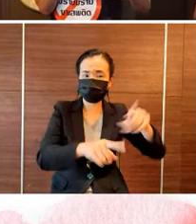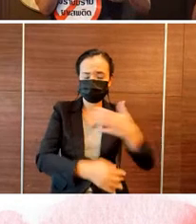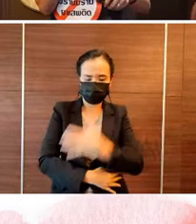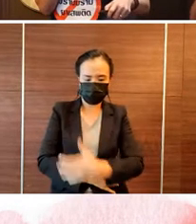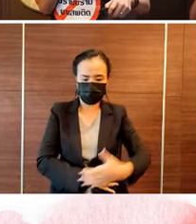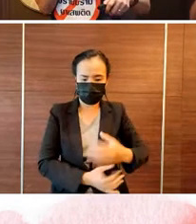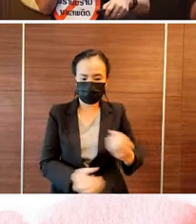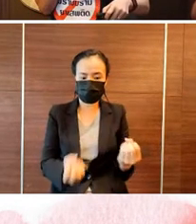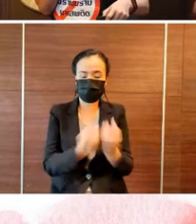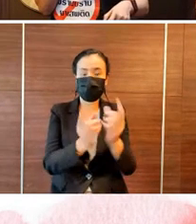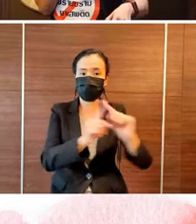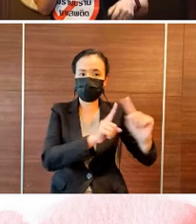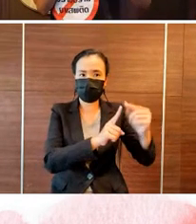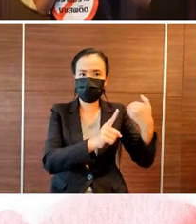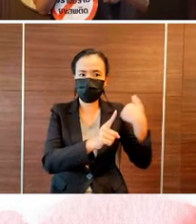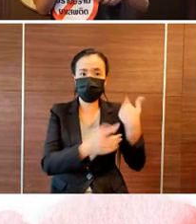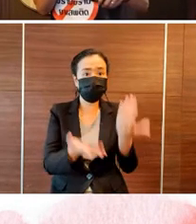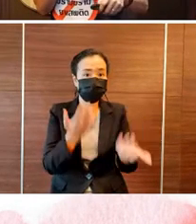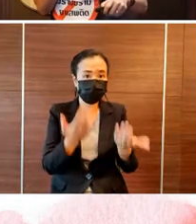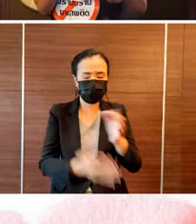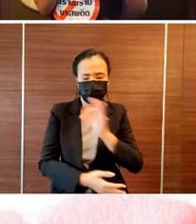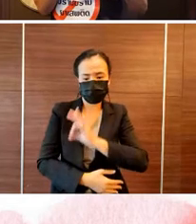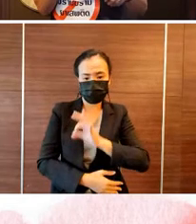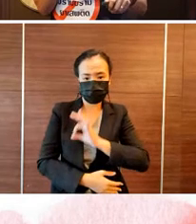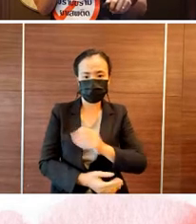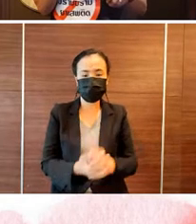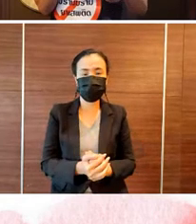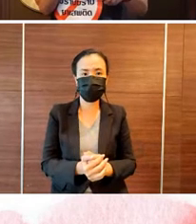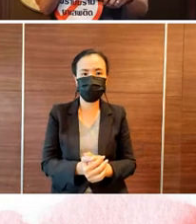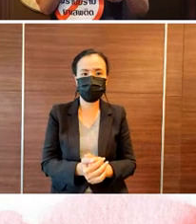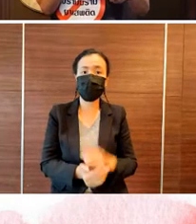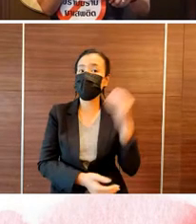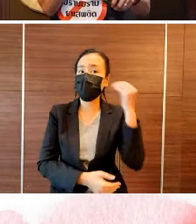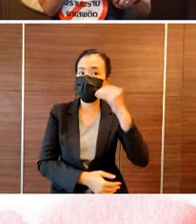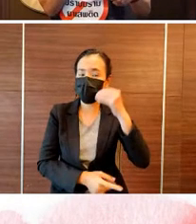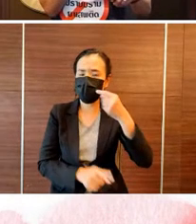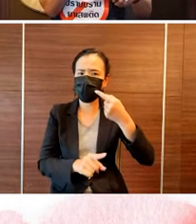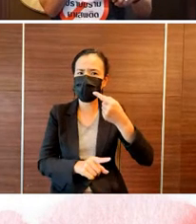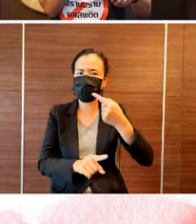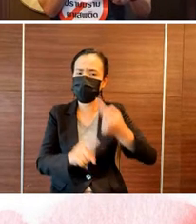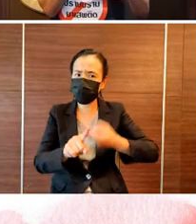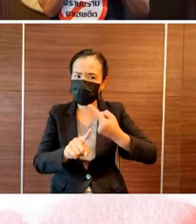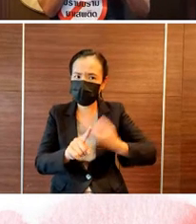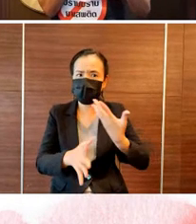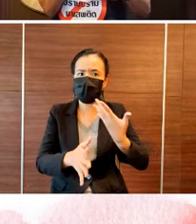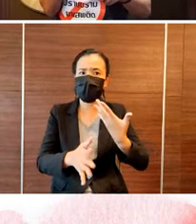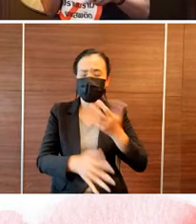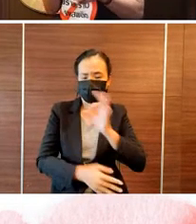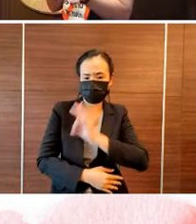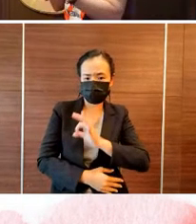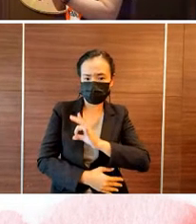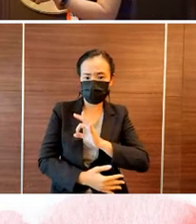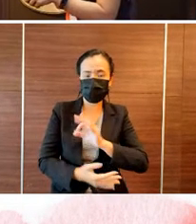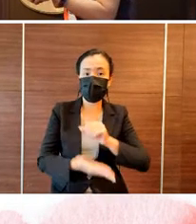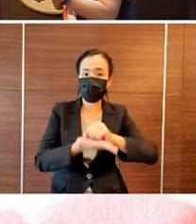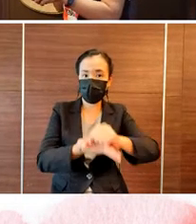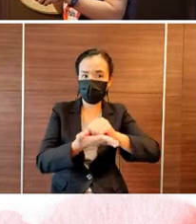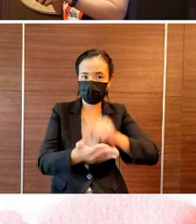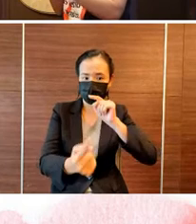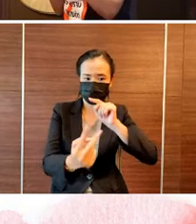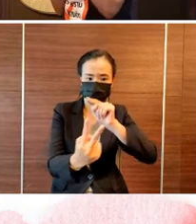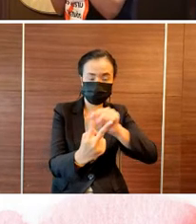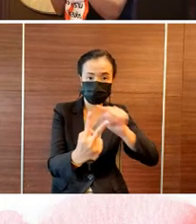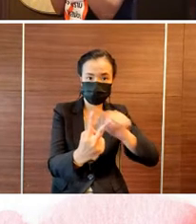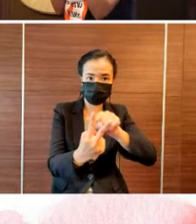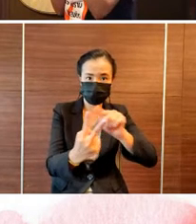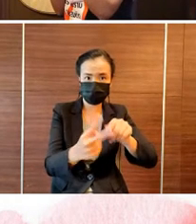างกันนำไปสู่การพึ่งพิงต่างกันผู้เสพครั้งคราวผู้เสพประจำกับผู้พึ่งพิงยาเสพติดมีความแตกต่างกันต้องมีทางเลือกและบริการที่แตกต่